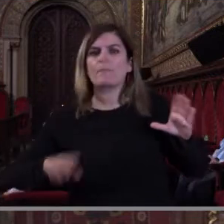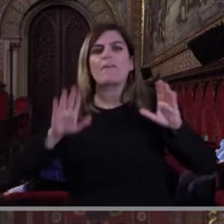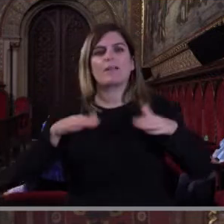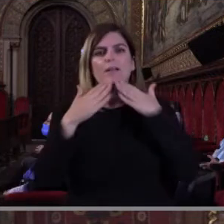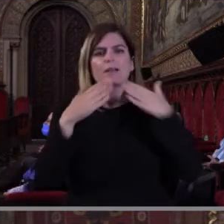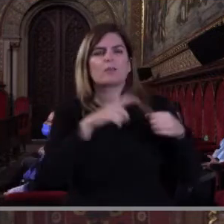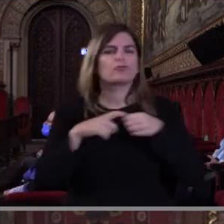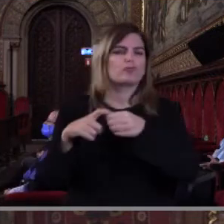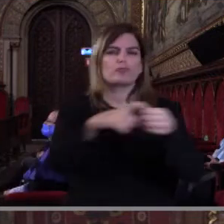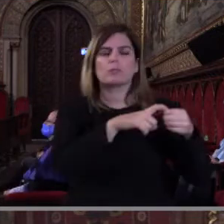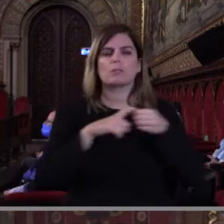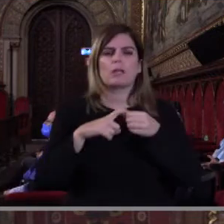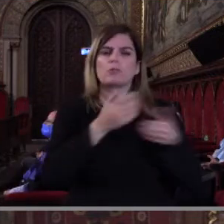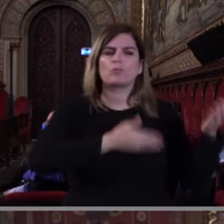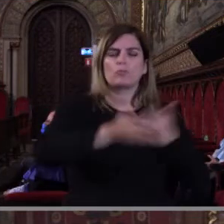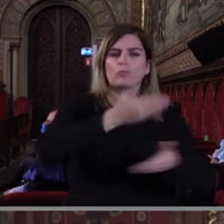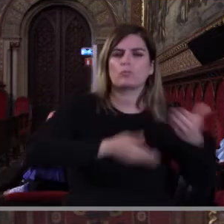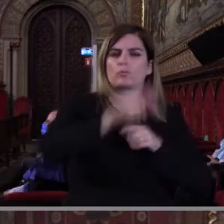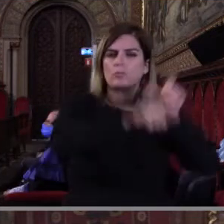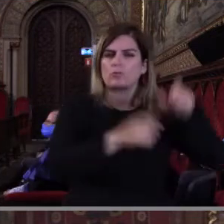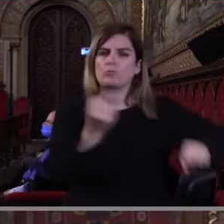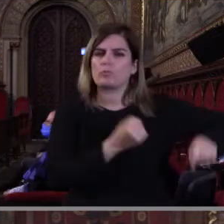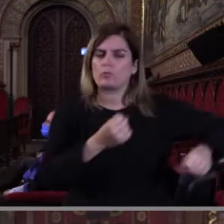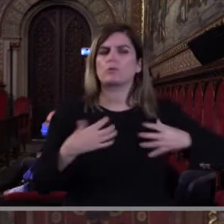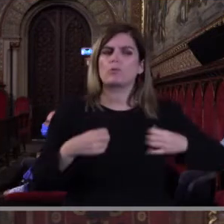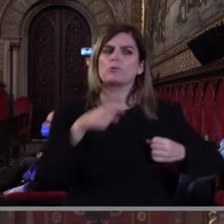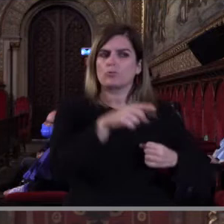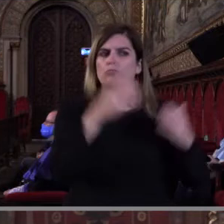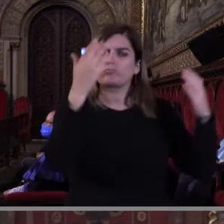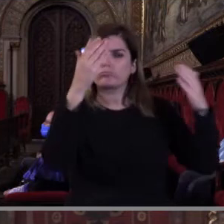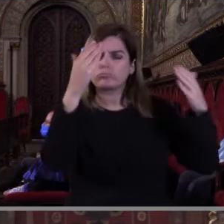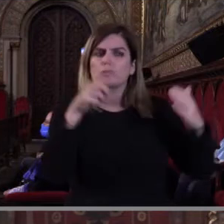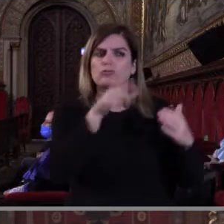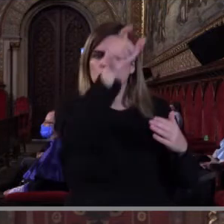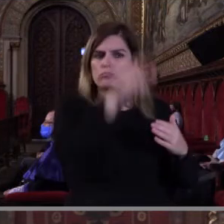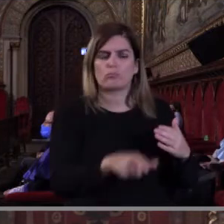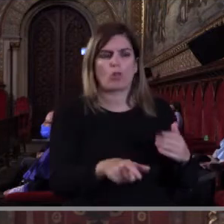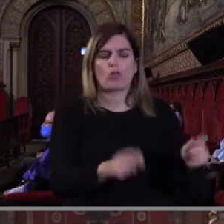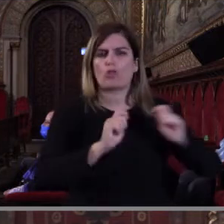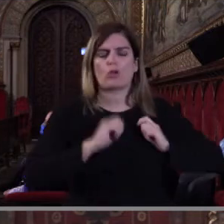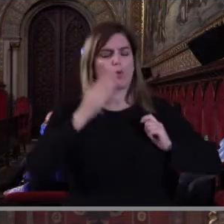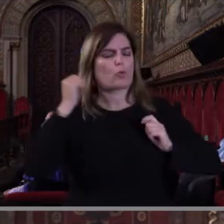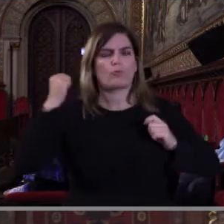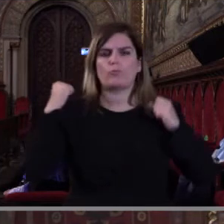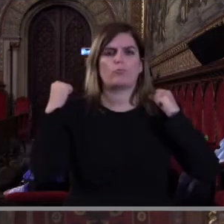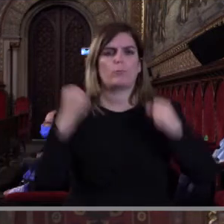solidària i efectiva de tots els professionals sanitaris ha estat, és i serà un motiu